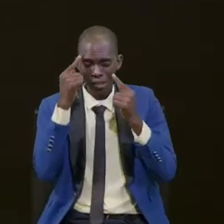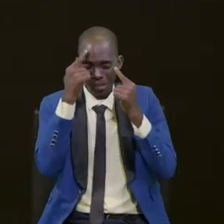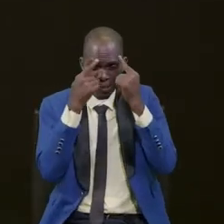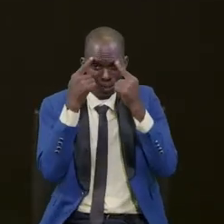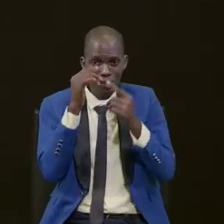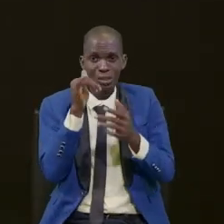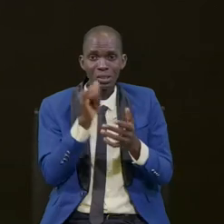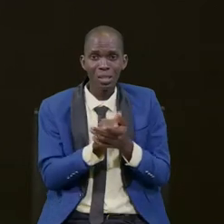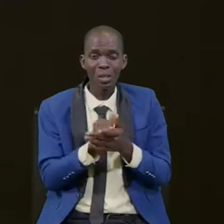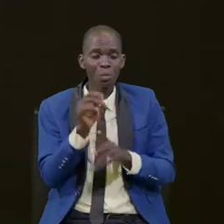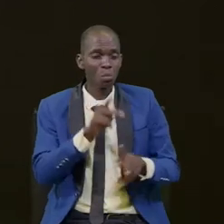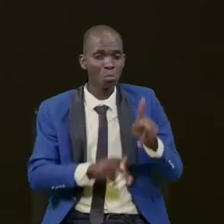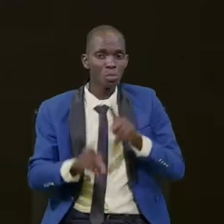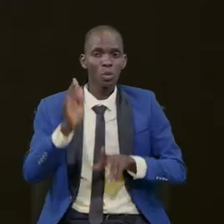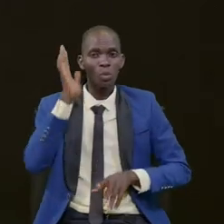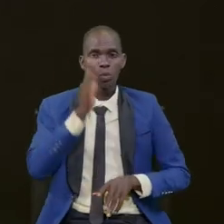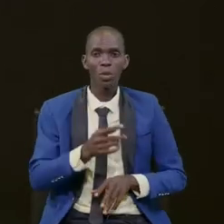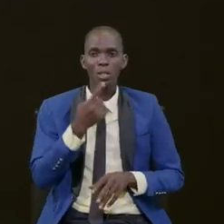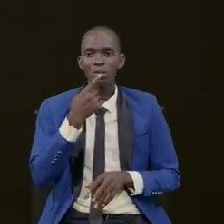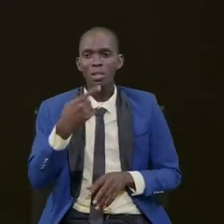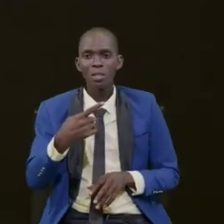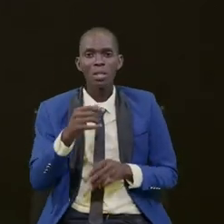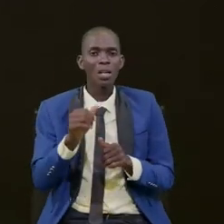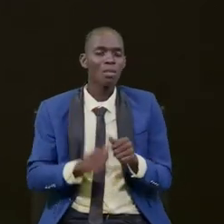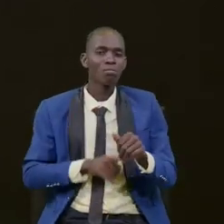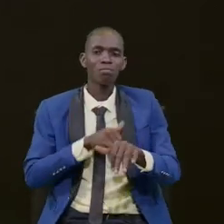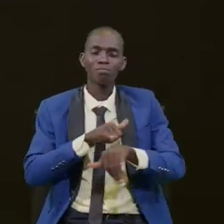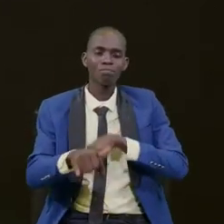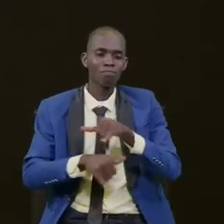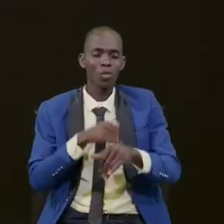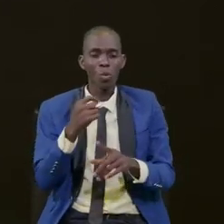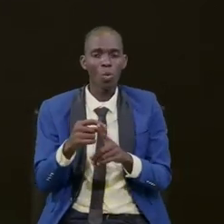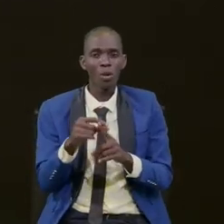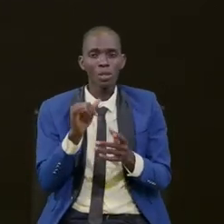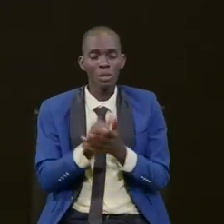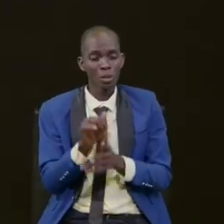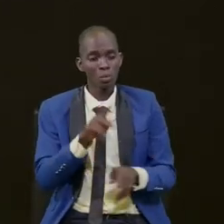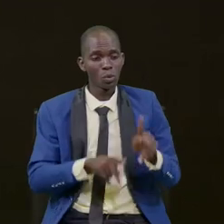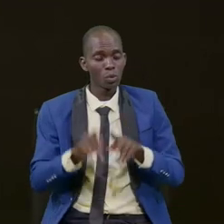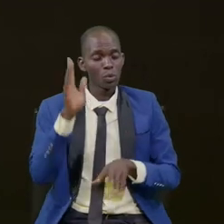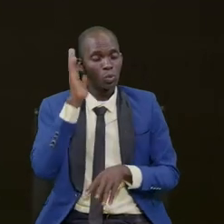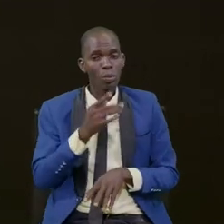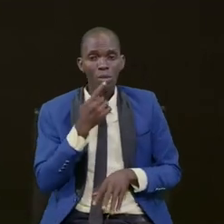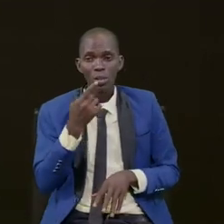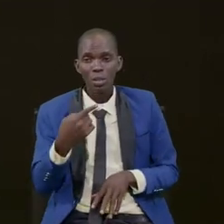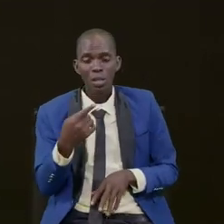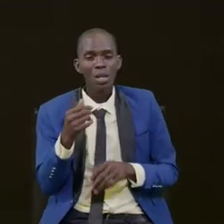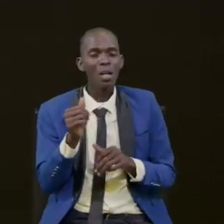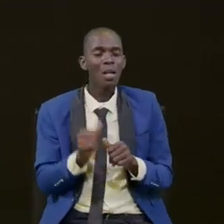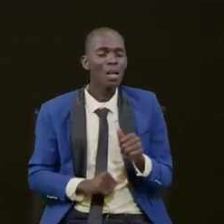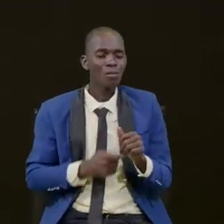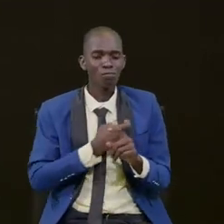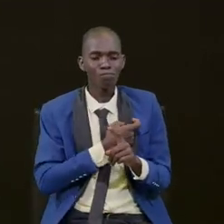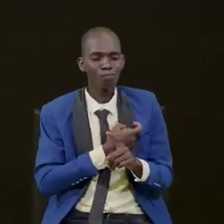qu'ils auront, les hommes rendront compte de toute parole mensongère, de toute